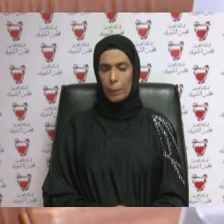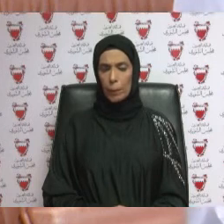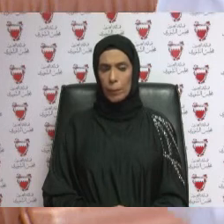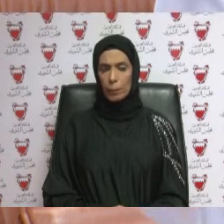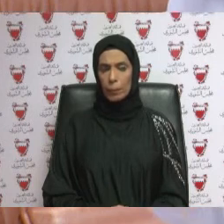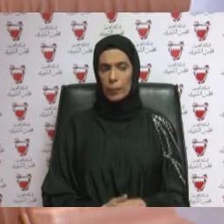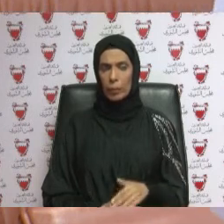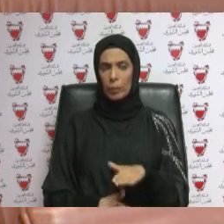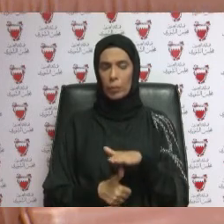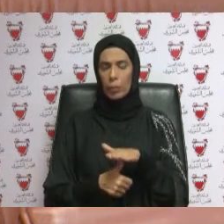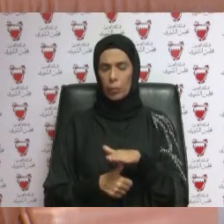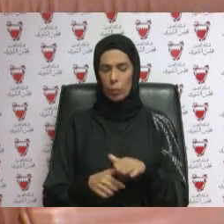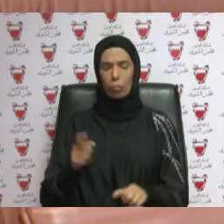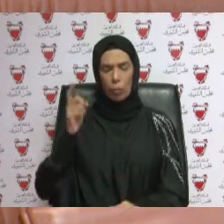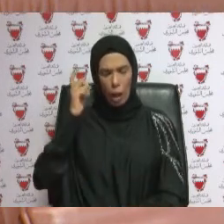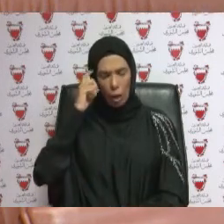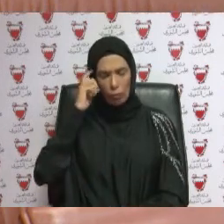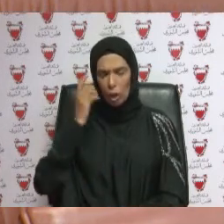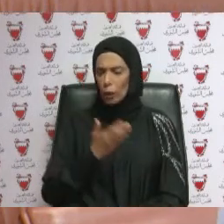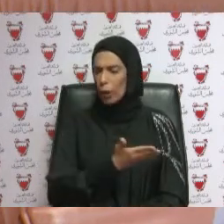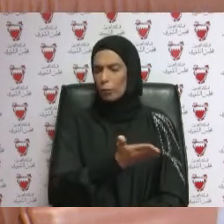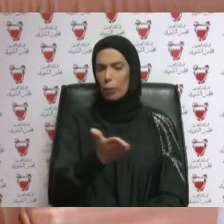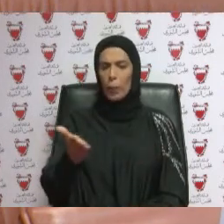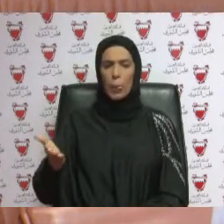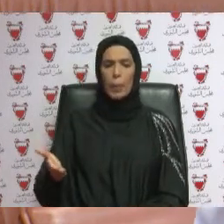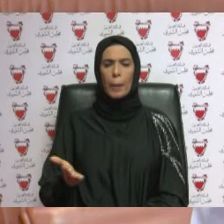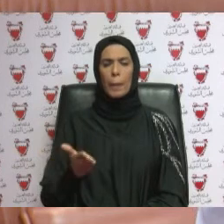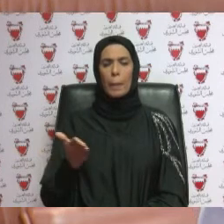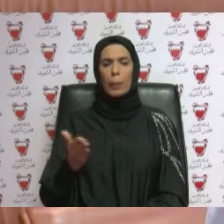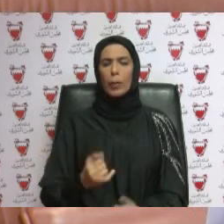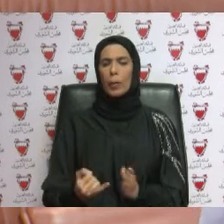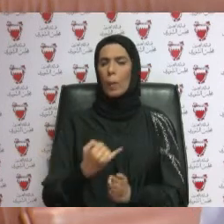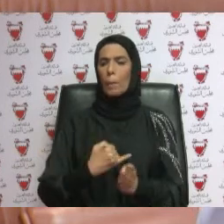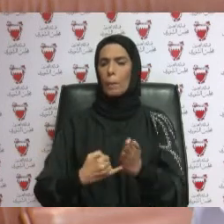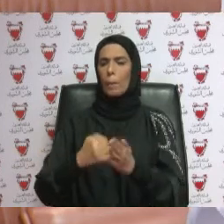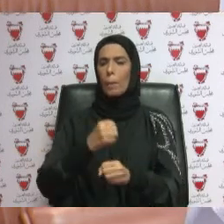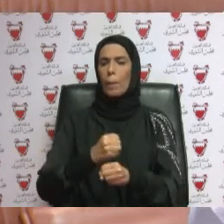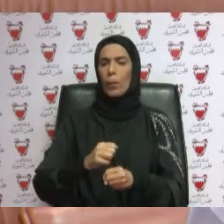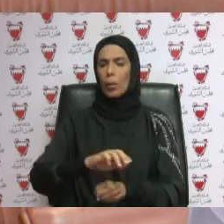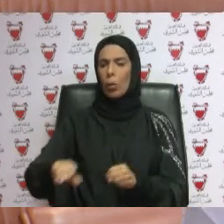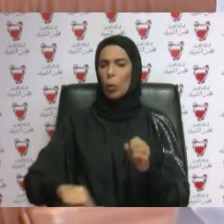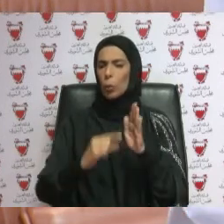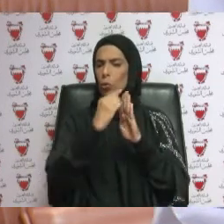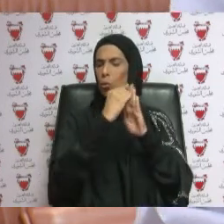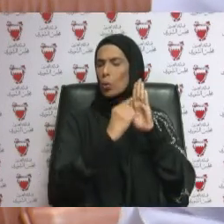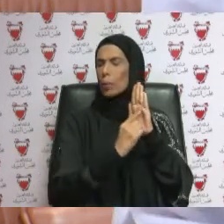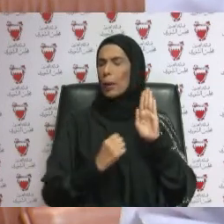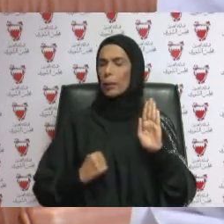الرئيس، كلنا يعلم علم اليقين بأن ميثاق العمل الوطني ودستور مملكة